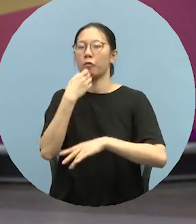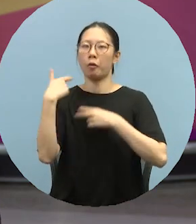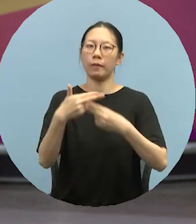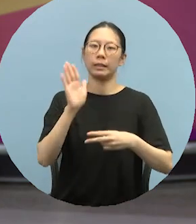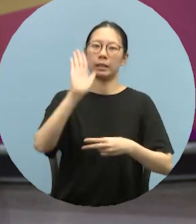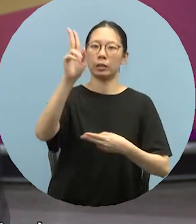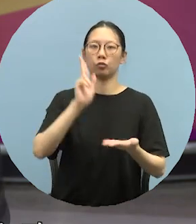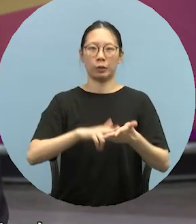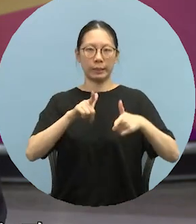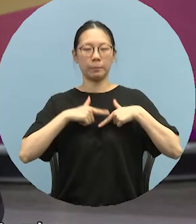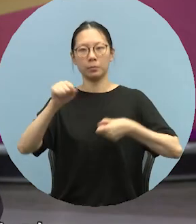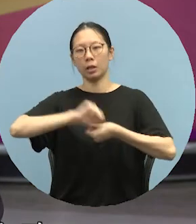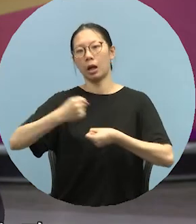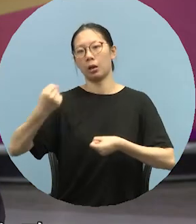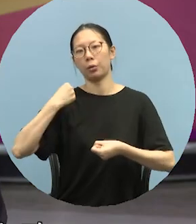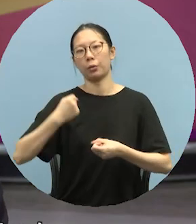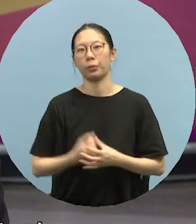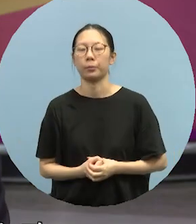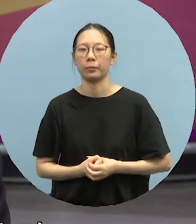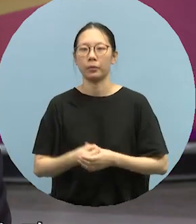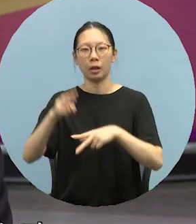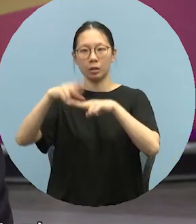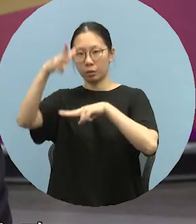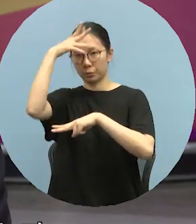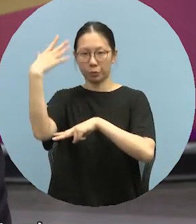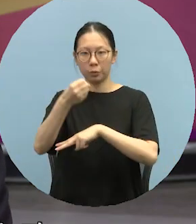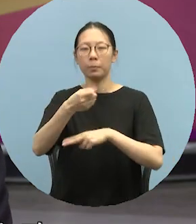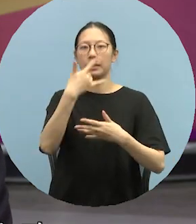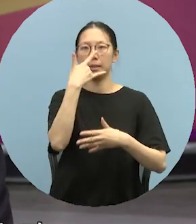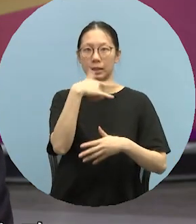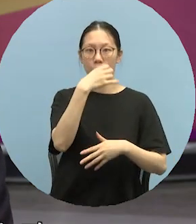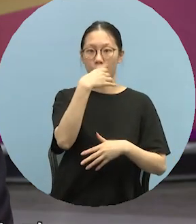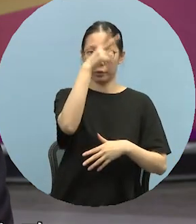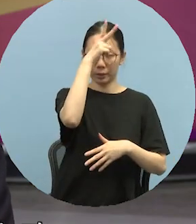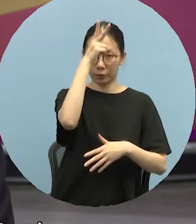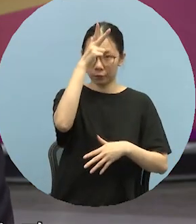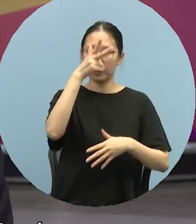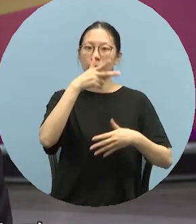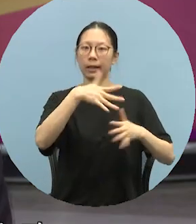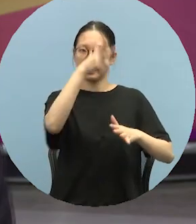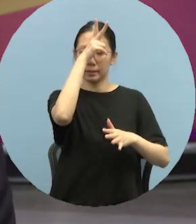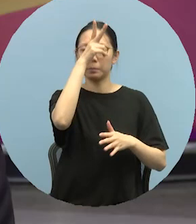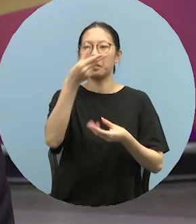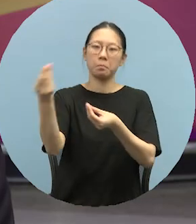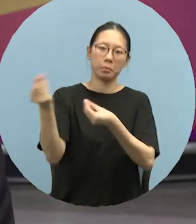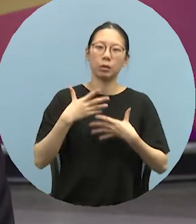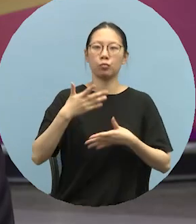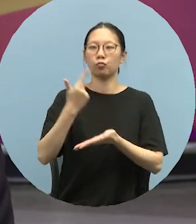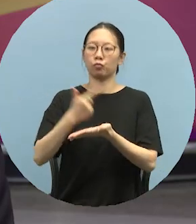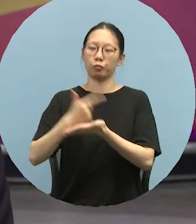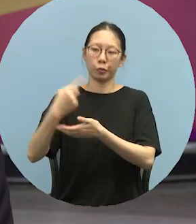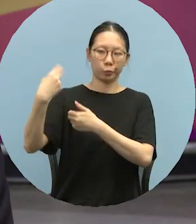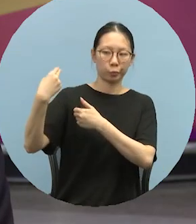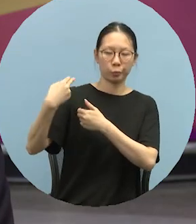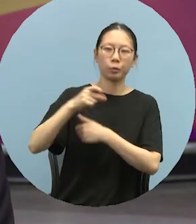的信心。習主席對新一屆特區政府的施政提供了重要的